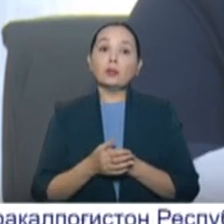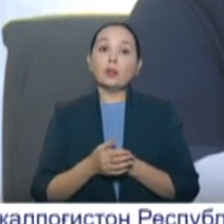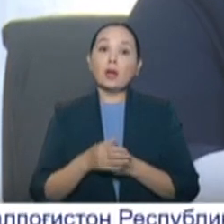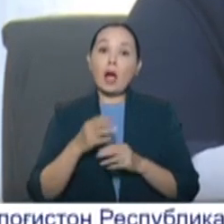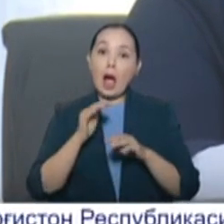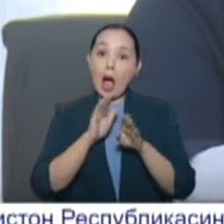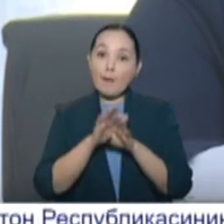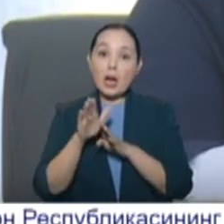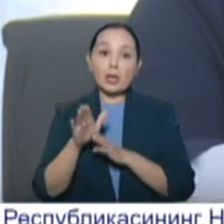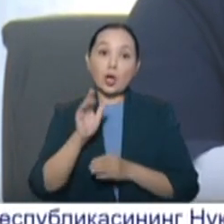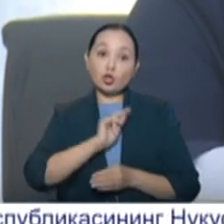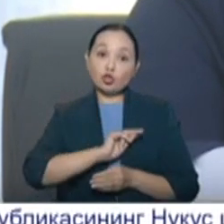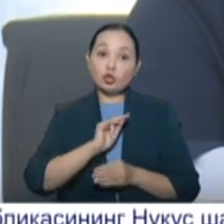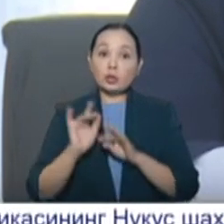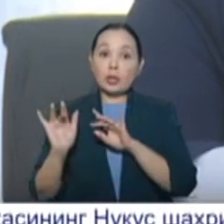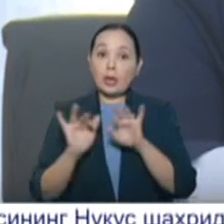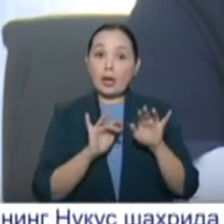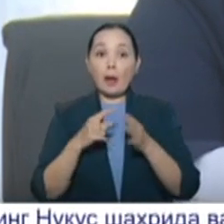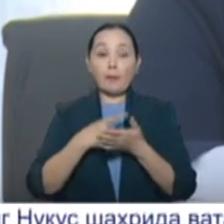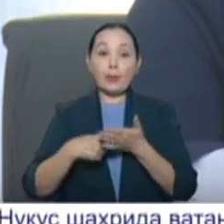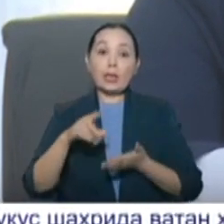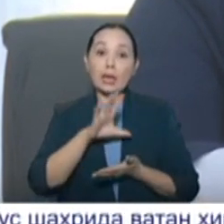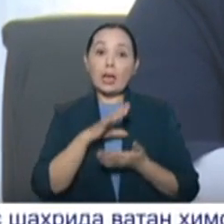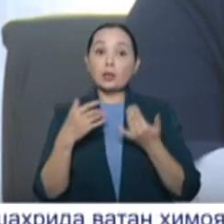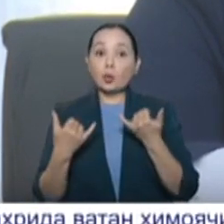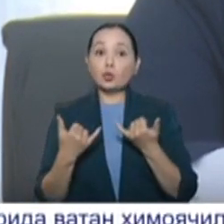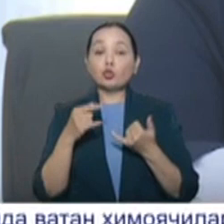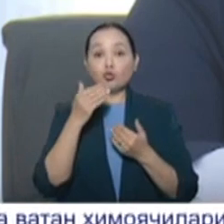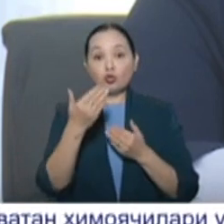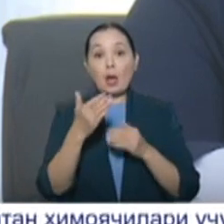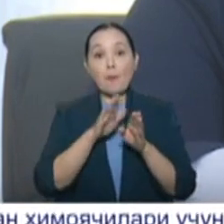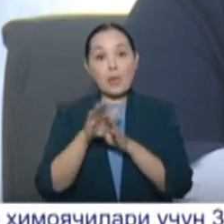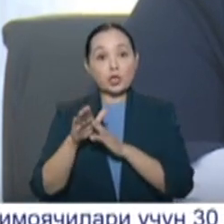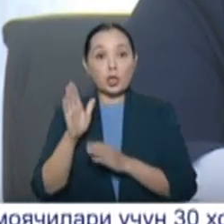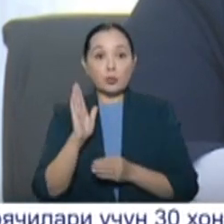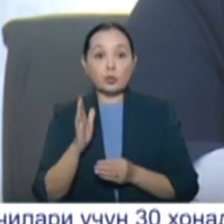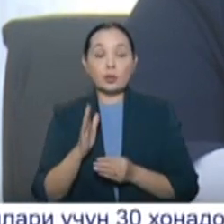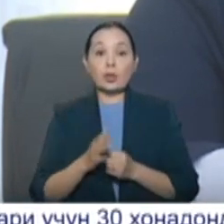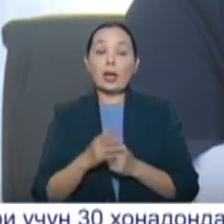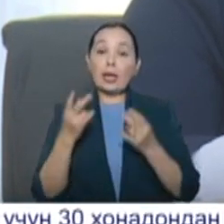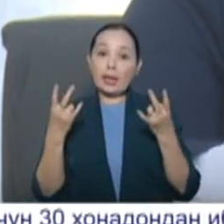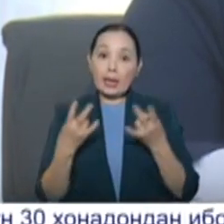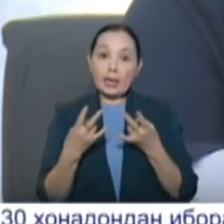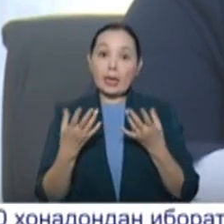shu amalga oshiriladigan chora-tadbirlar belgilandi hozir. Shularni bajarish bo'yicha kerakli